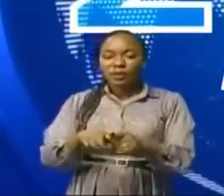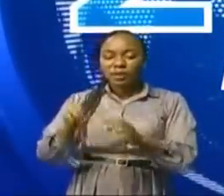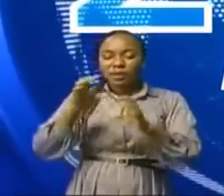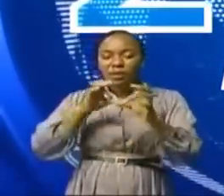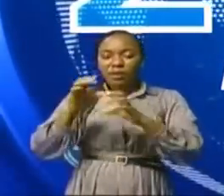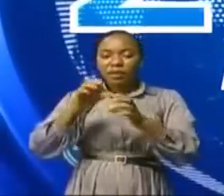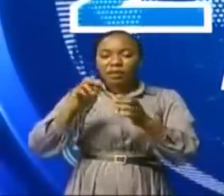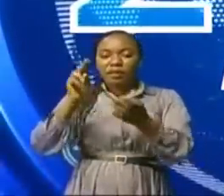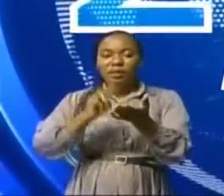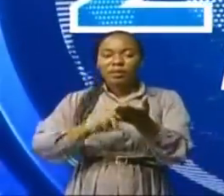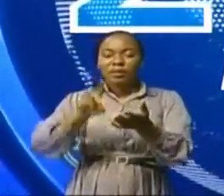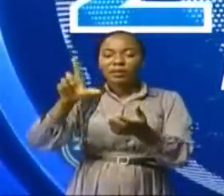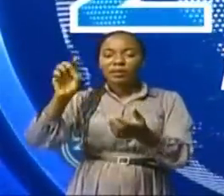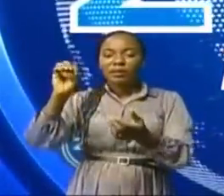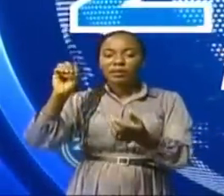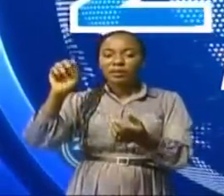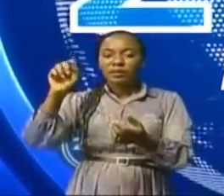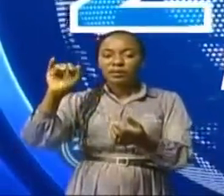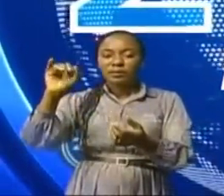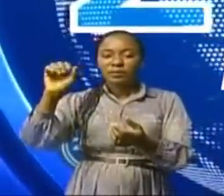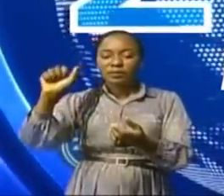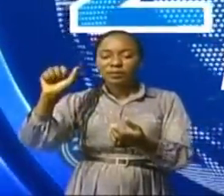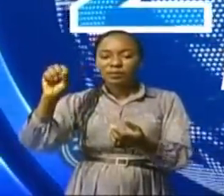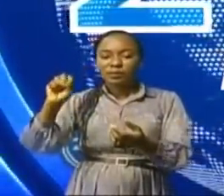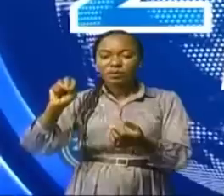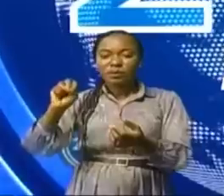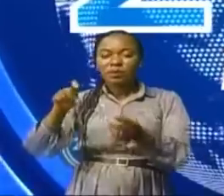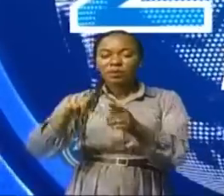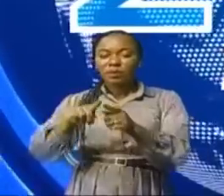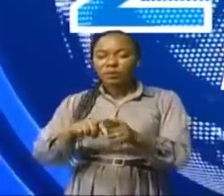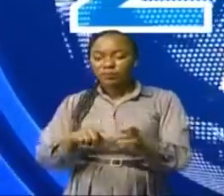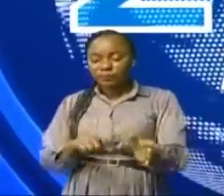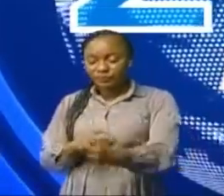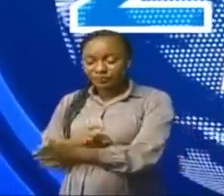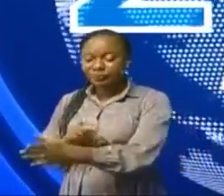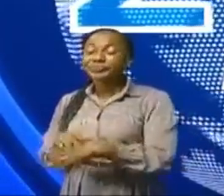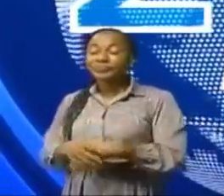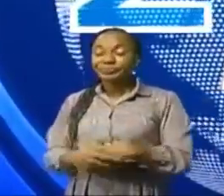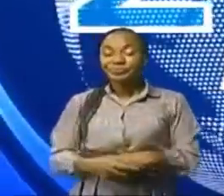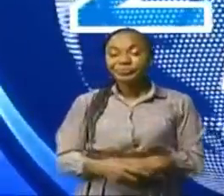communiqué signé Laetitia Bena Kabamba, commissaire général.